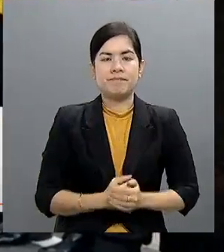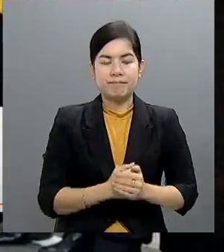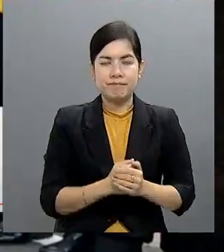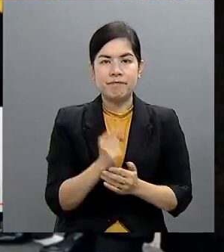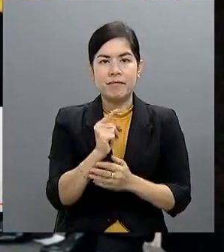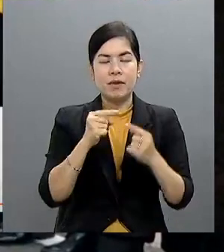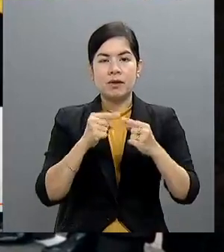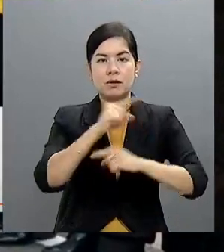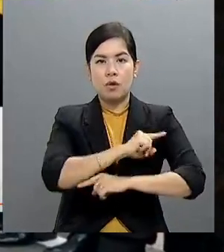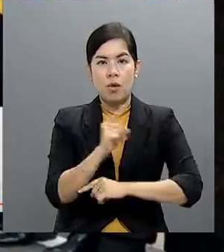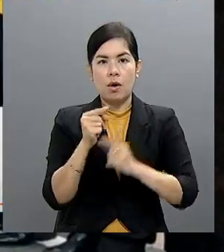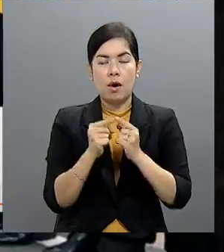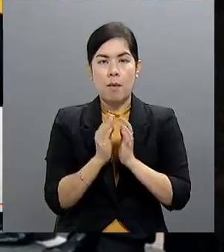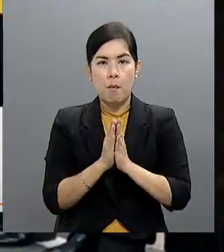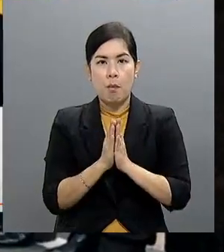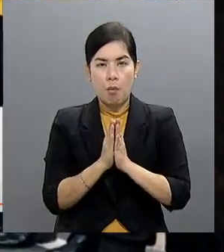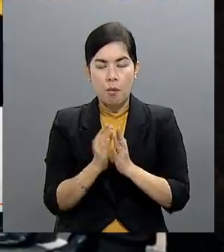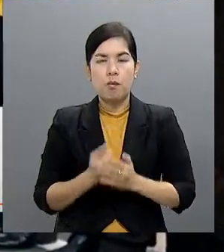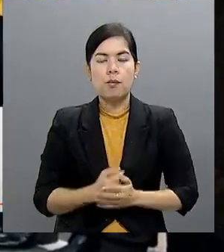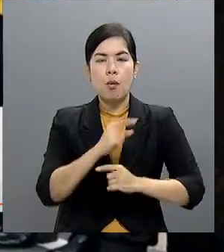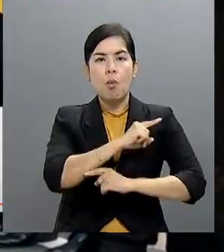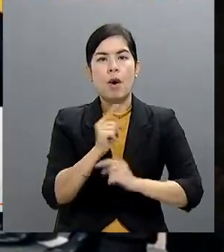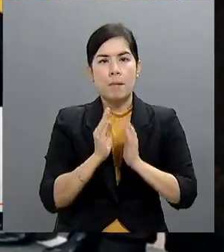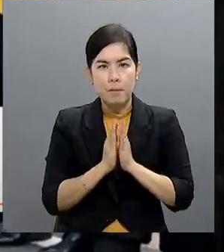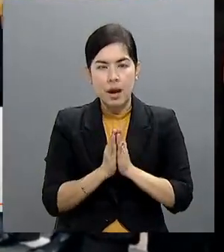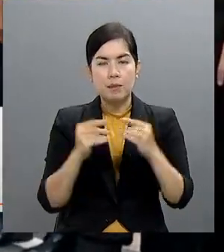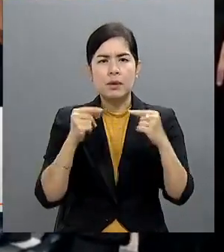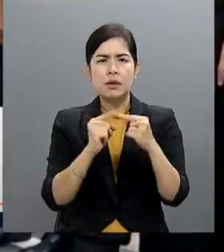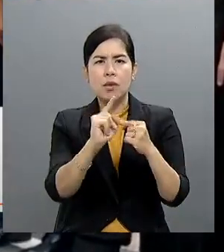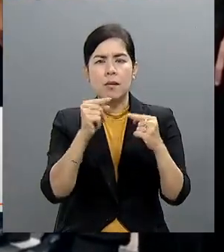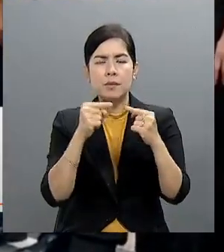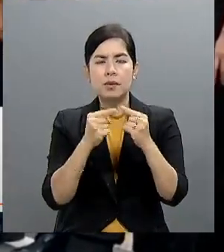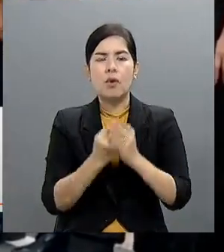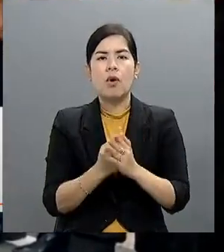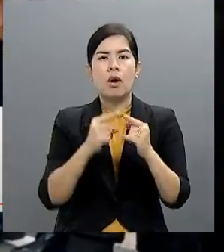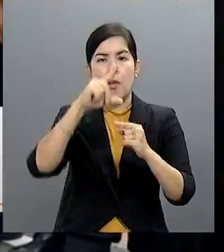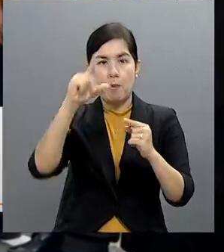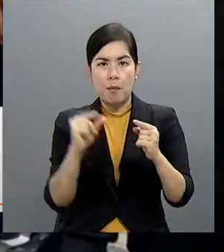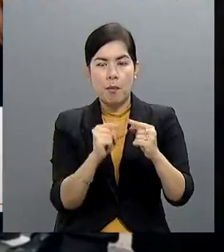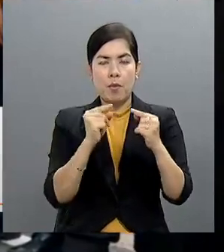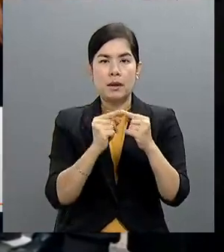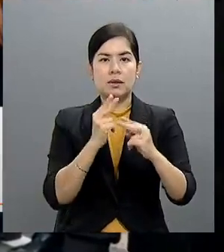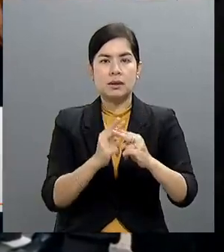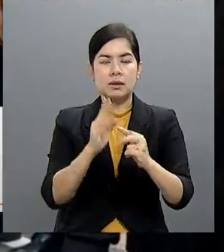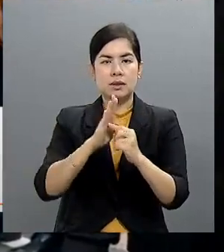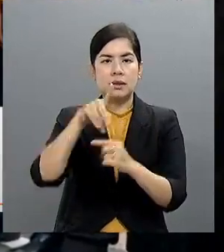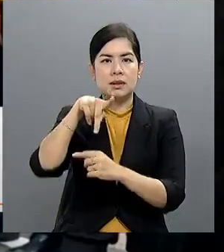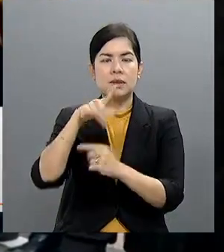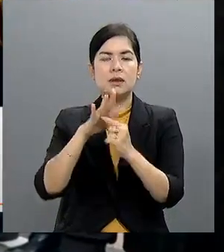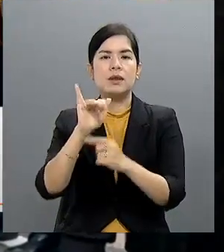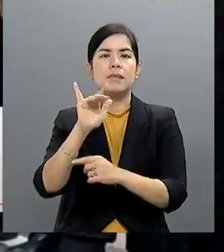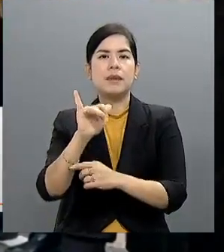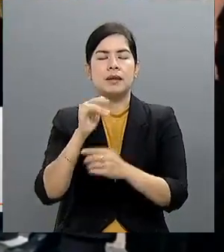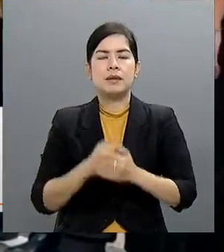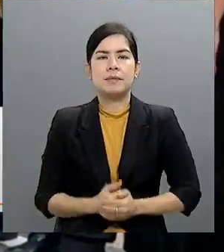หบูชานั้นหมายถึงการบูชาในวันเพ็ญเดือนอาสาฬหะคือวันขึ้น15ค่ำเดือน8ตรงกับวันที่พระสัม